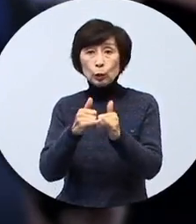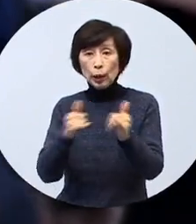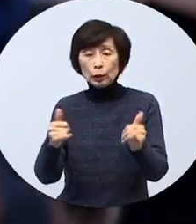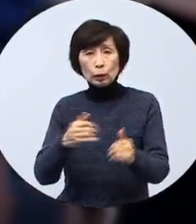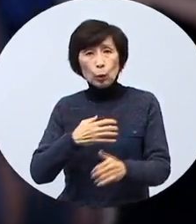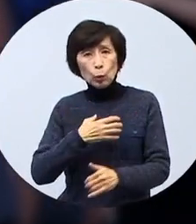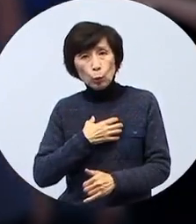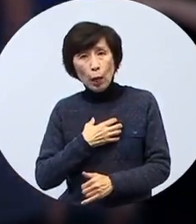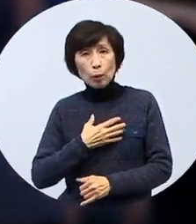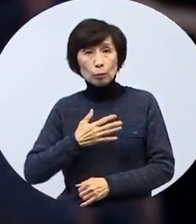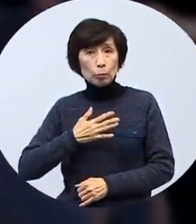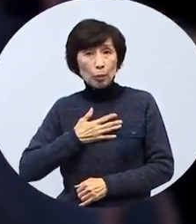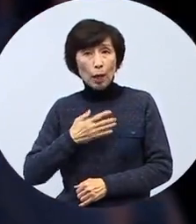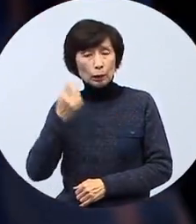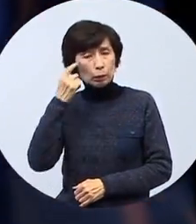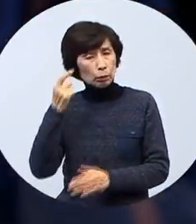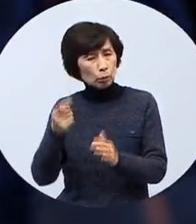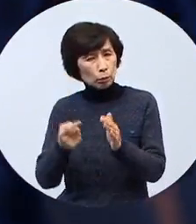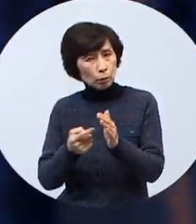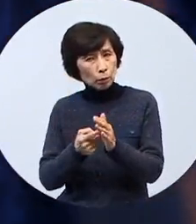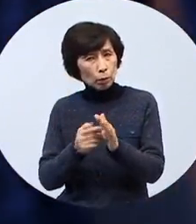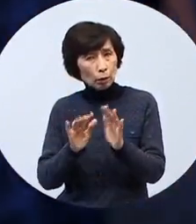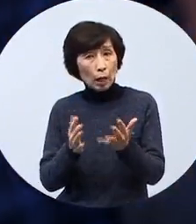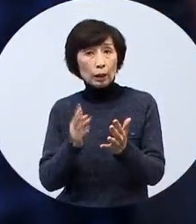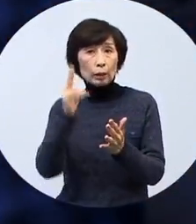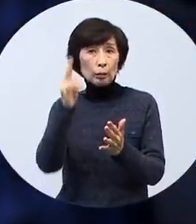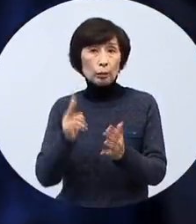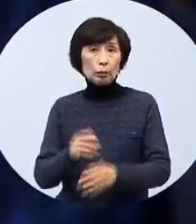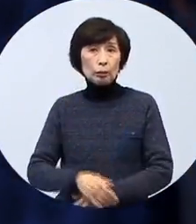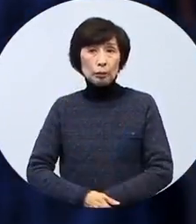気がつけないということになってしまうかもしれません。